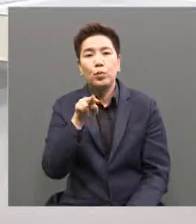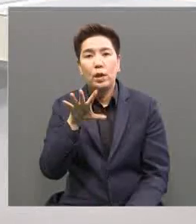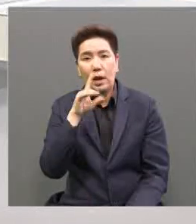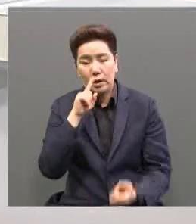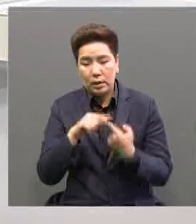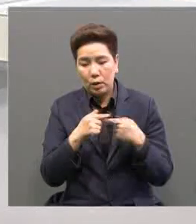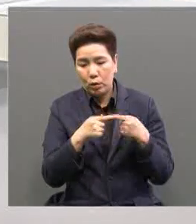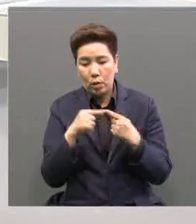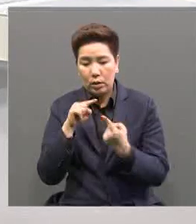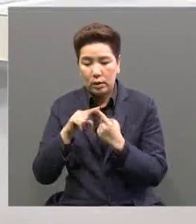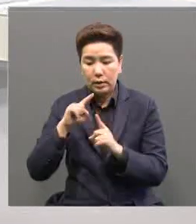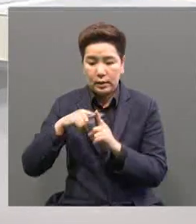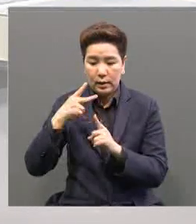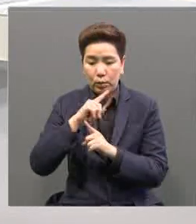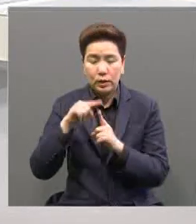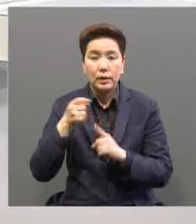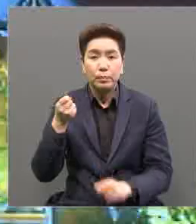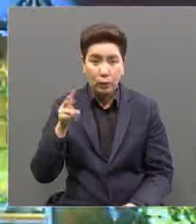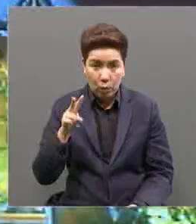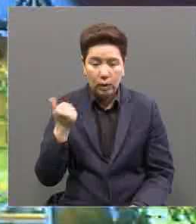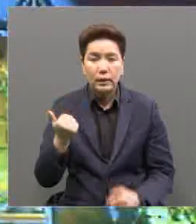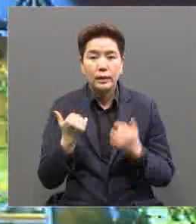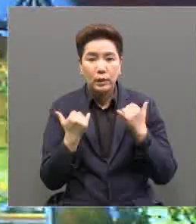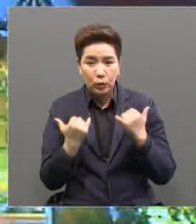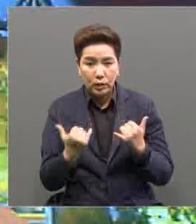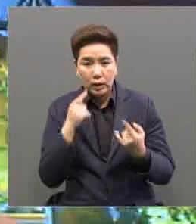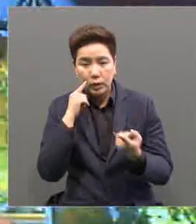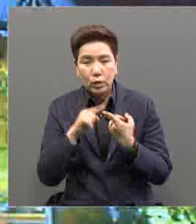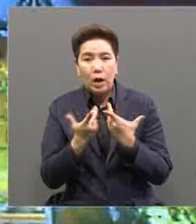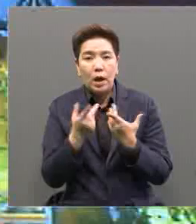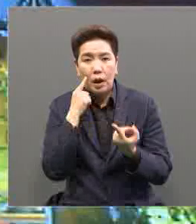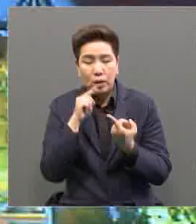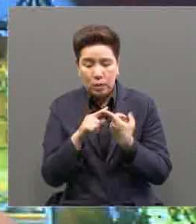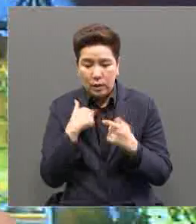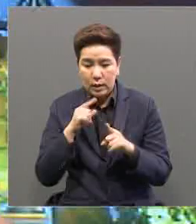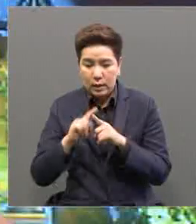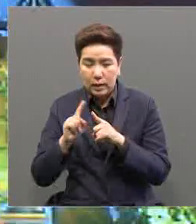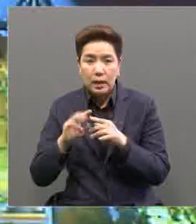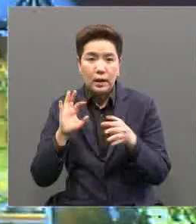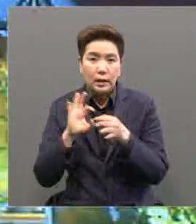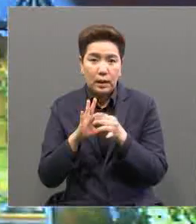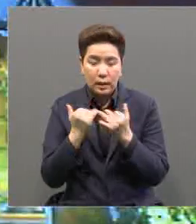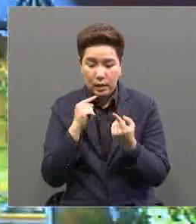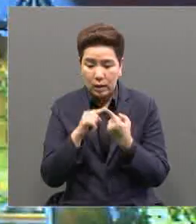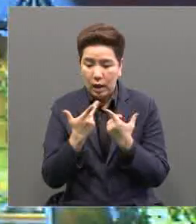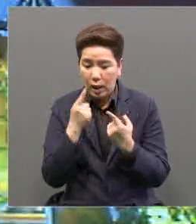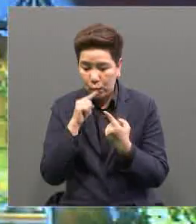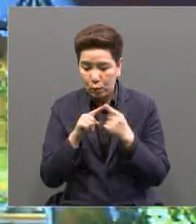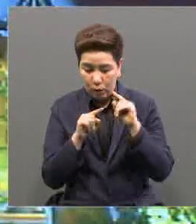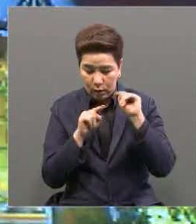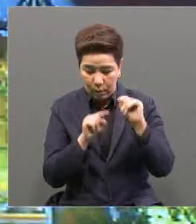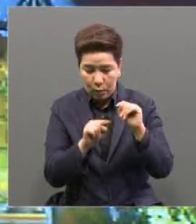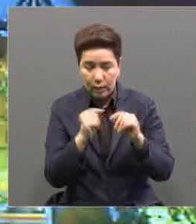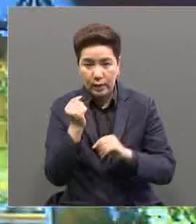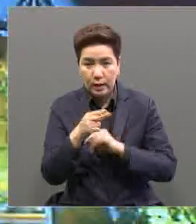นะครับยาวไปจนถึงวันที่ 12มีนาคมโดยในวันนี้นะครับพบค่าฝุ่นยังสูงหุ้นในทุกพื้นที่นะครับโดยเฉพาะบริเวณตำบล